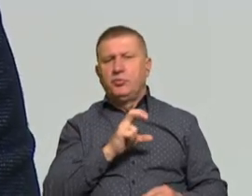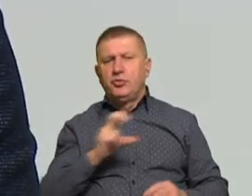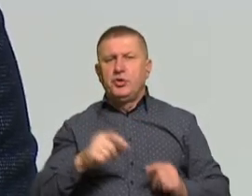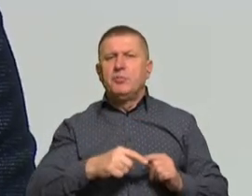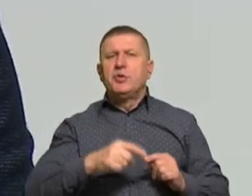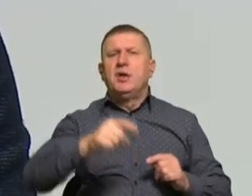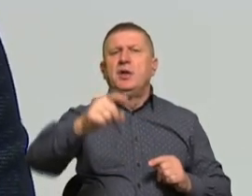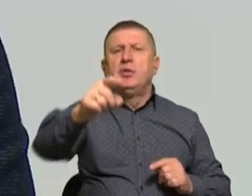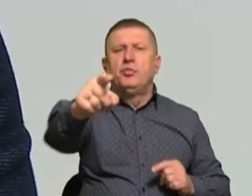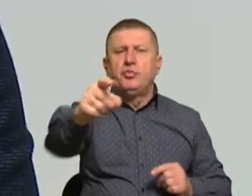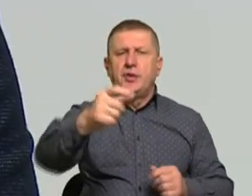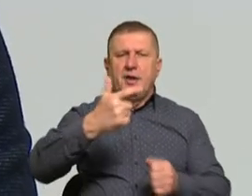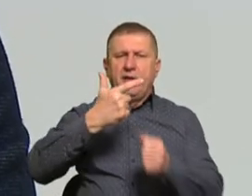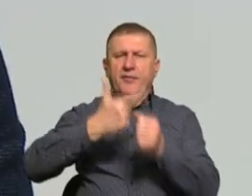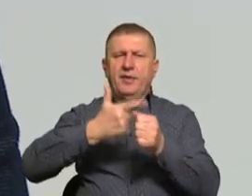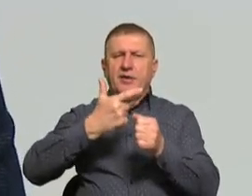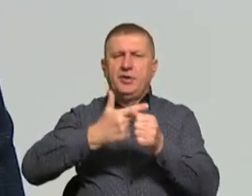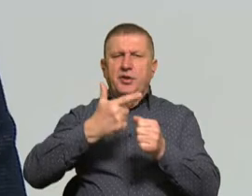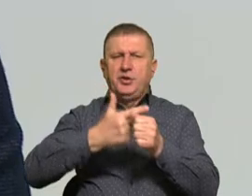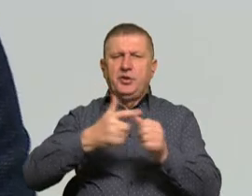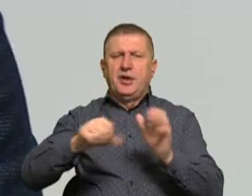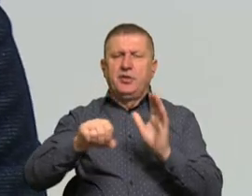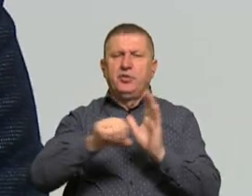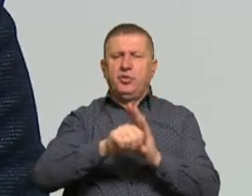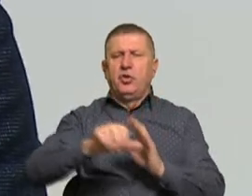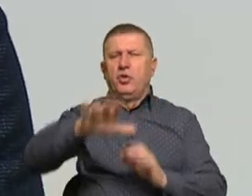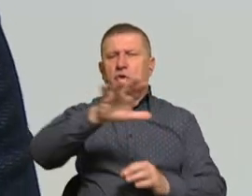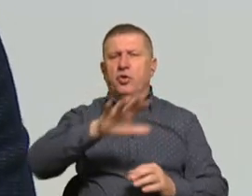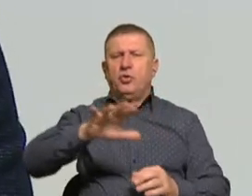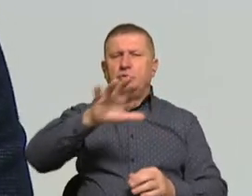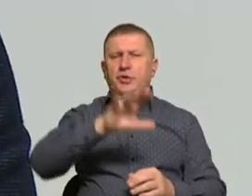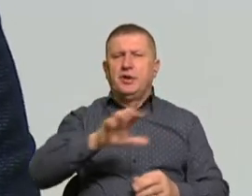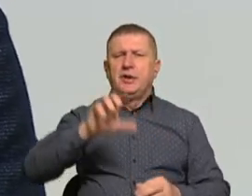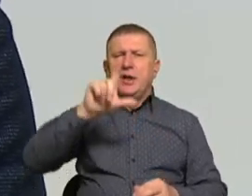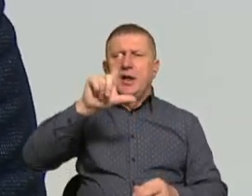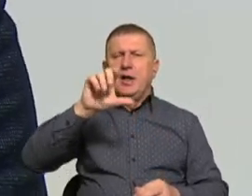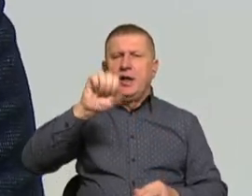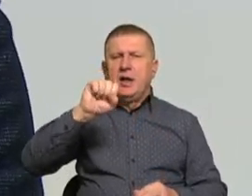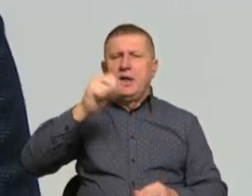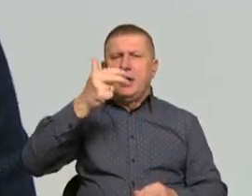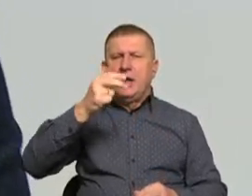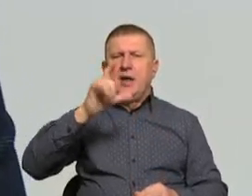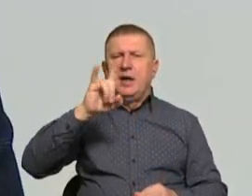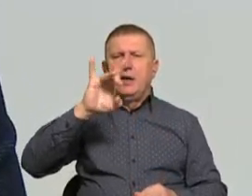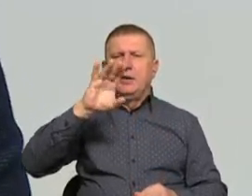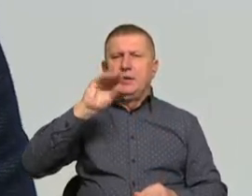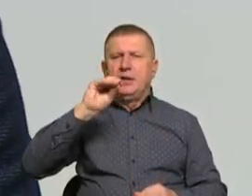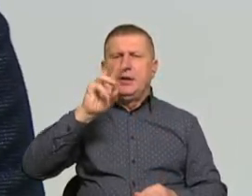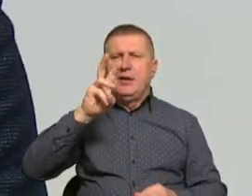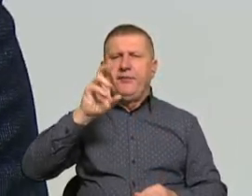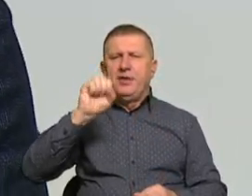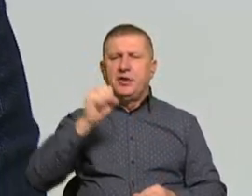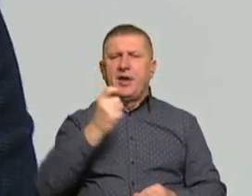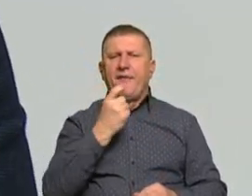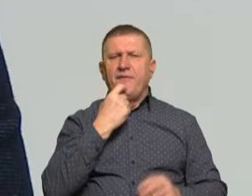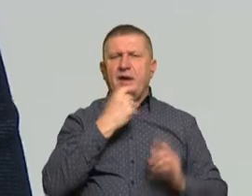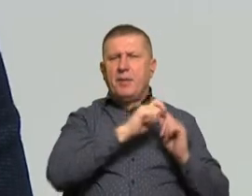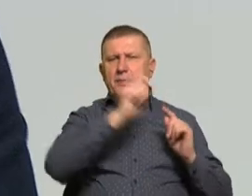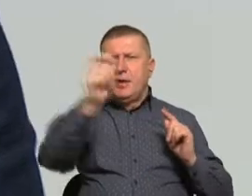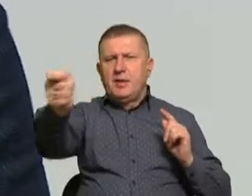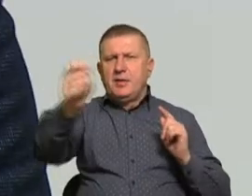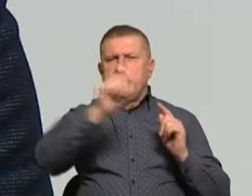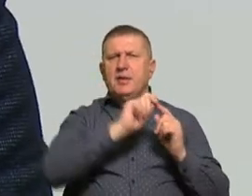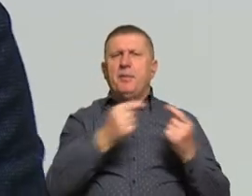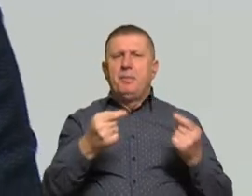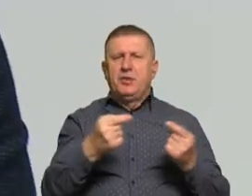numer 20 do przystanku na osiedlu Langiewicza dla osób, które, to jest wniosek osób, które pracują w Wapienicy. Również